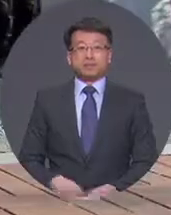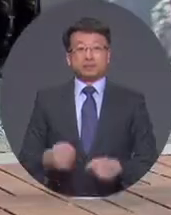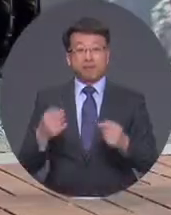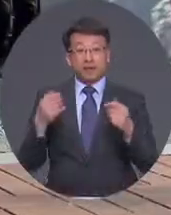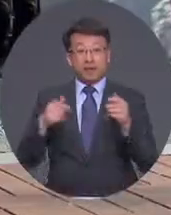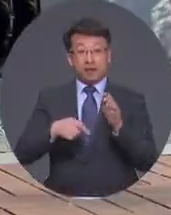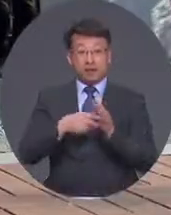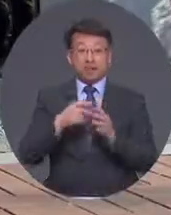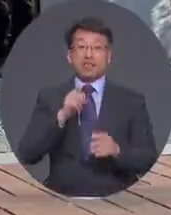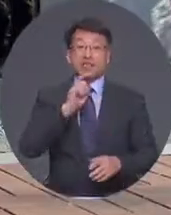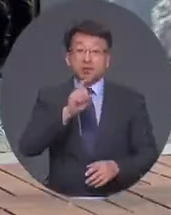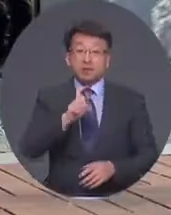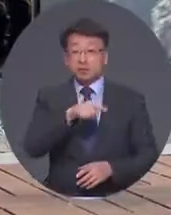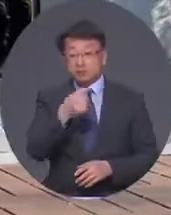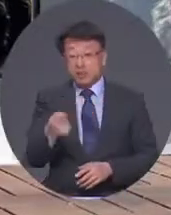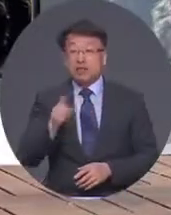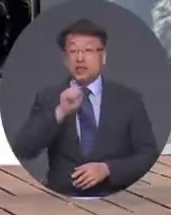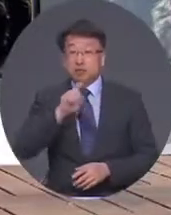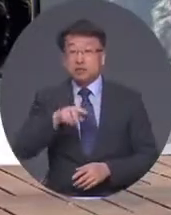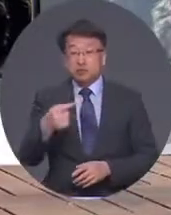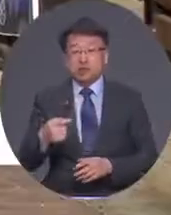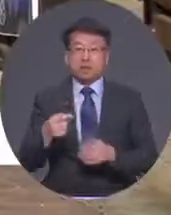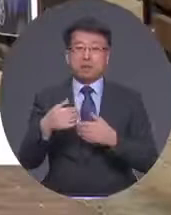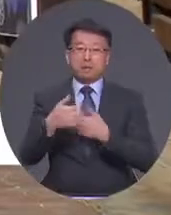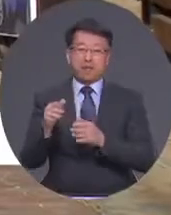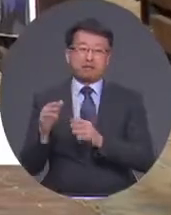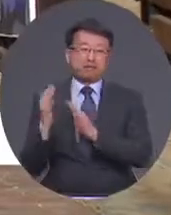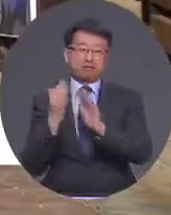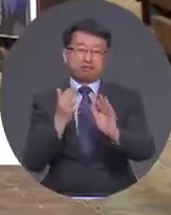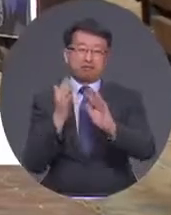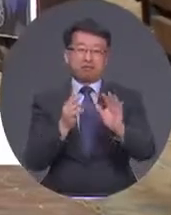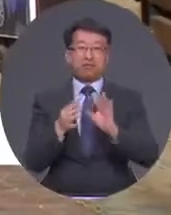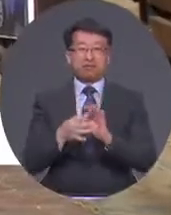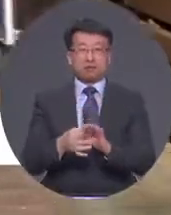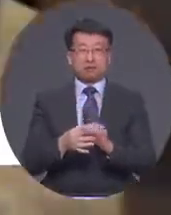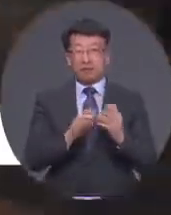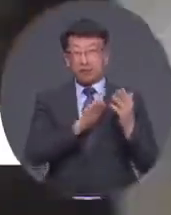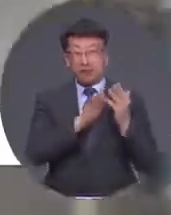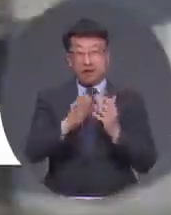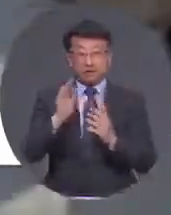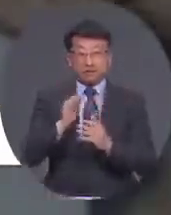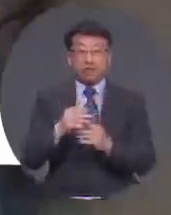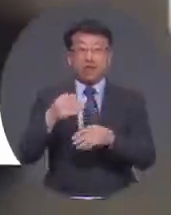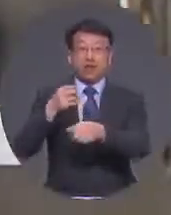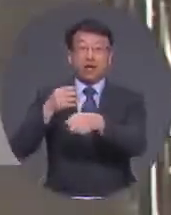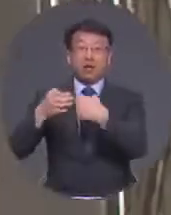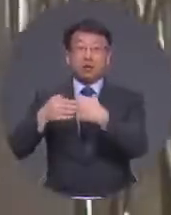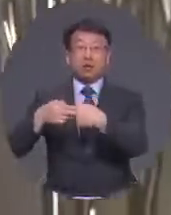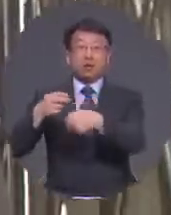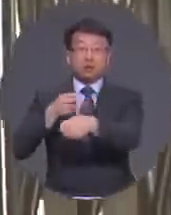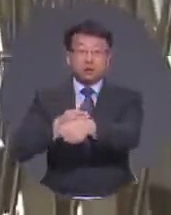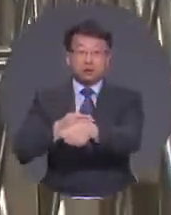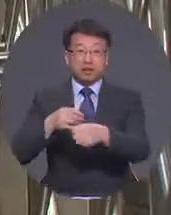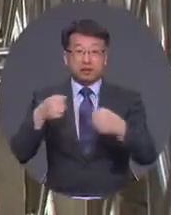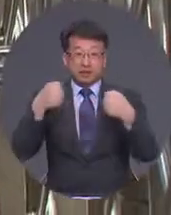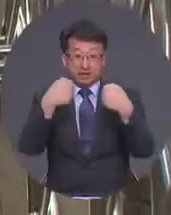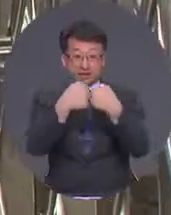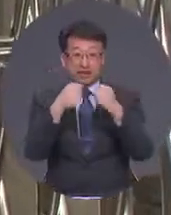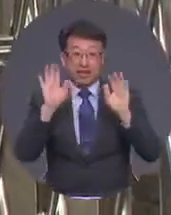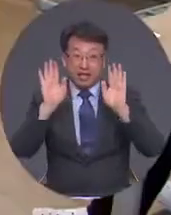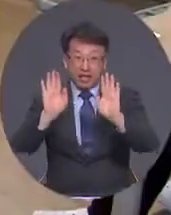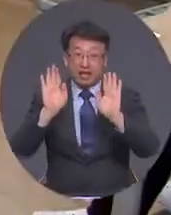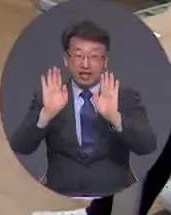학년별로 10분 단위로 나눠 등교한 창원의 한 초등학교. 교문으로 줄지어 들어선 학생들이 교장 선생님을 향해 주먹 인사를